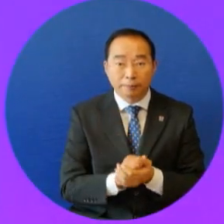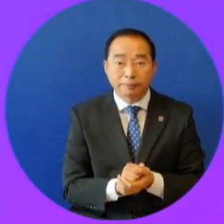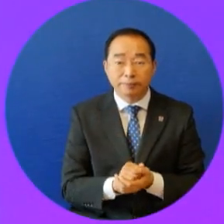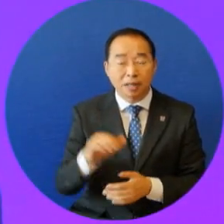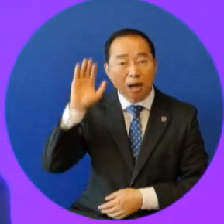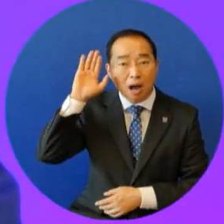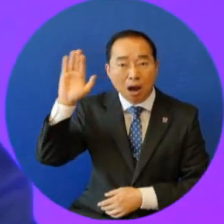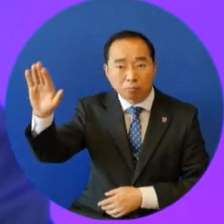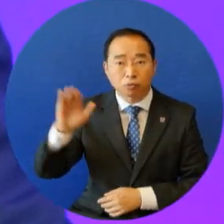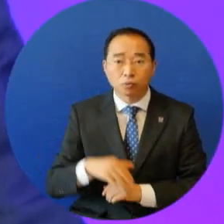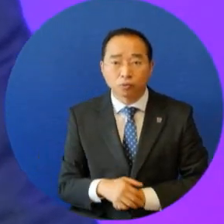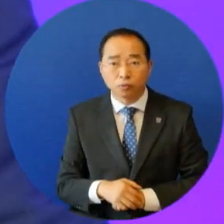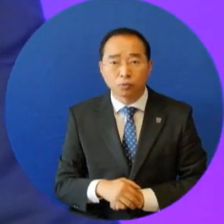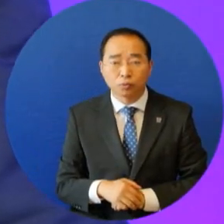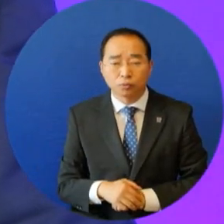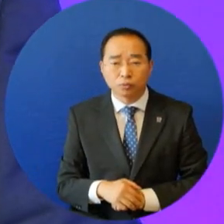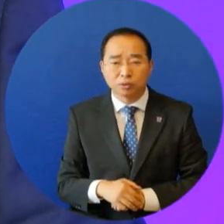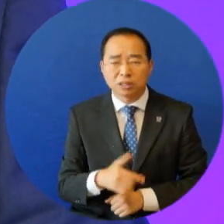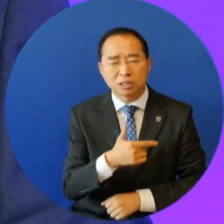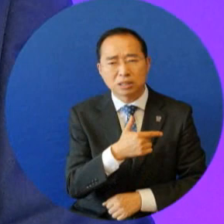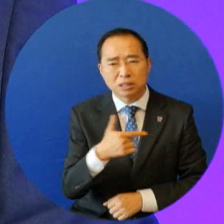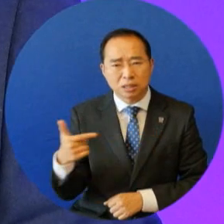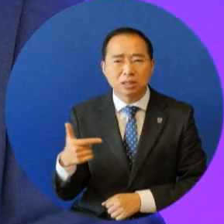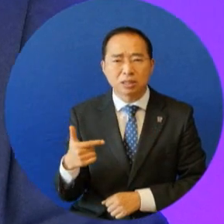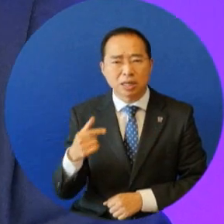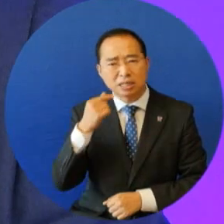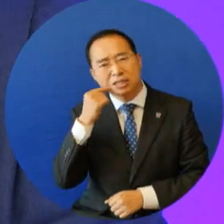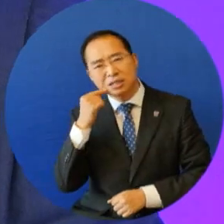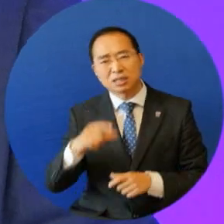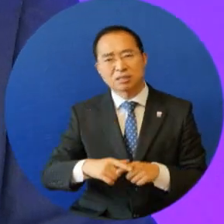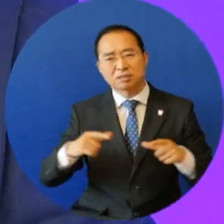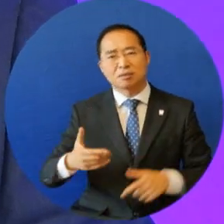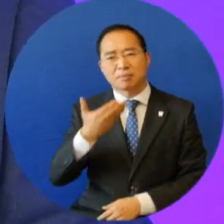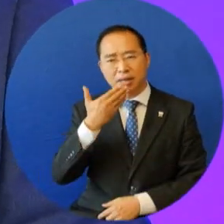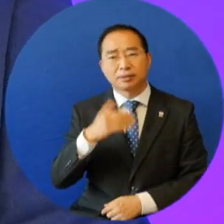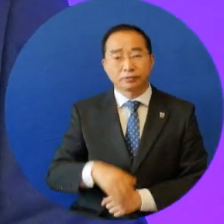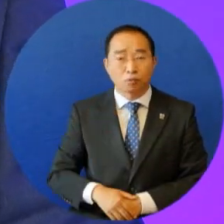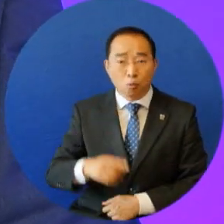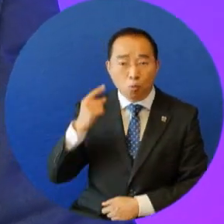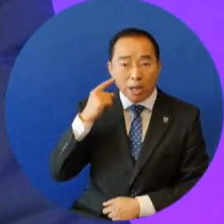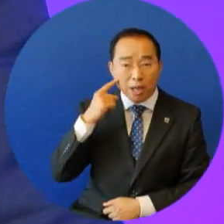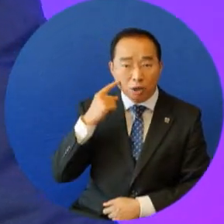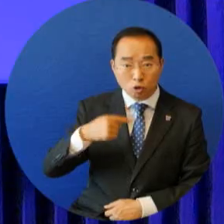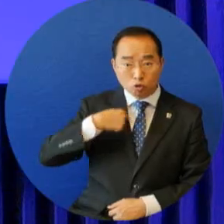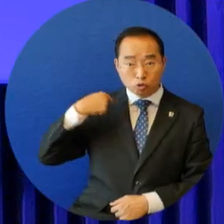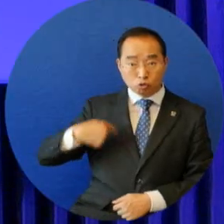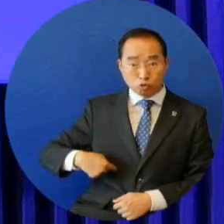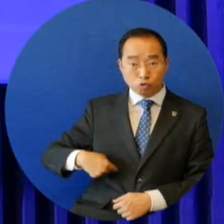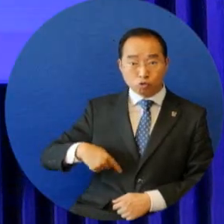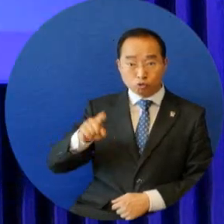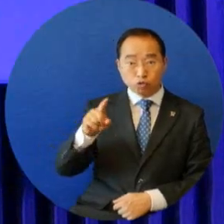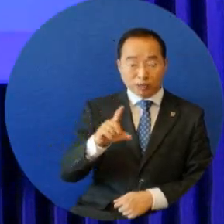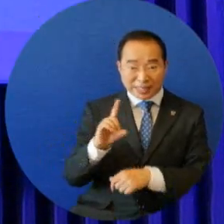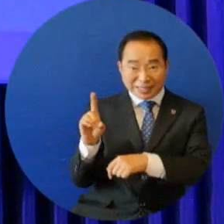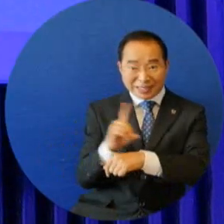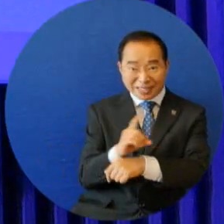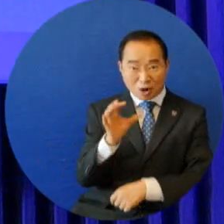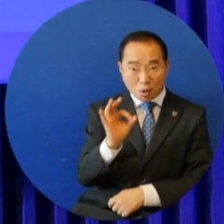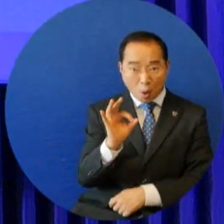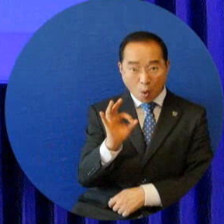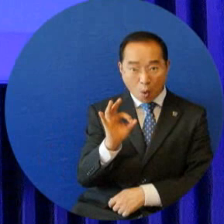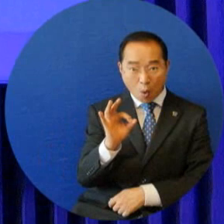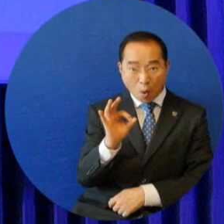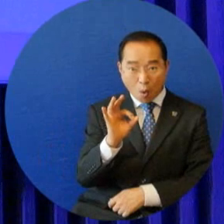화폐가 앞으로 왜 큰 이슈가 될 거냐 하면 우선 중국의 디지털